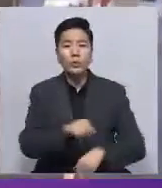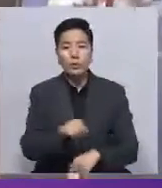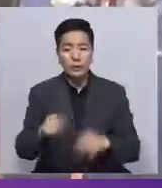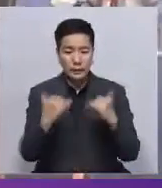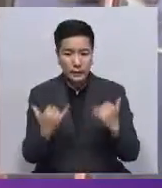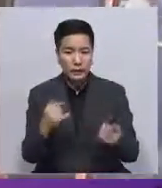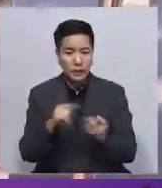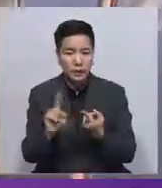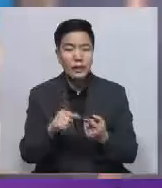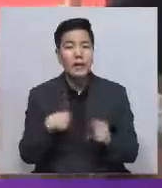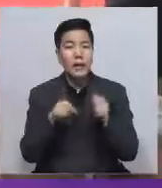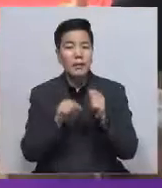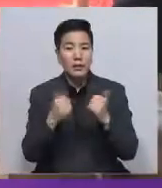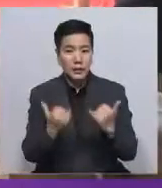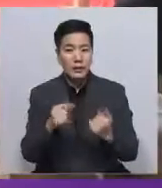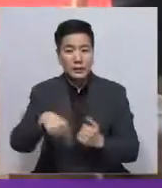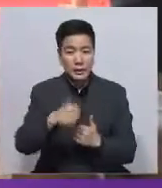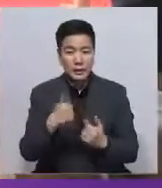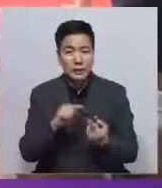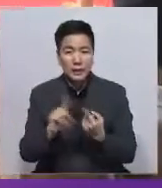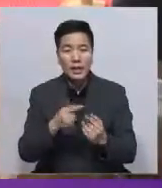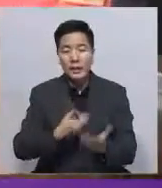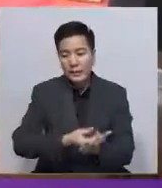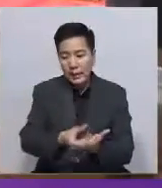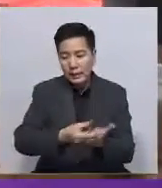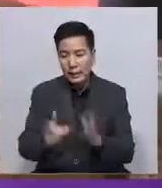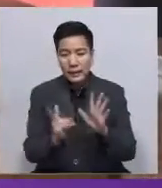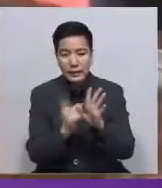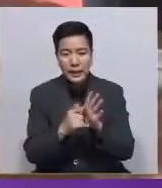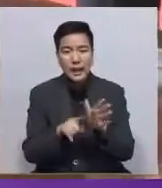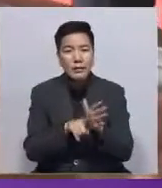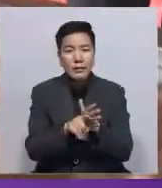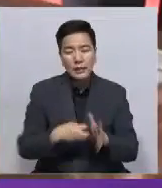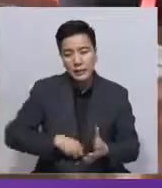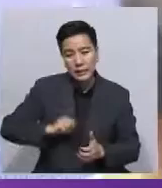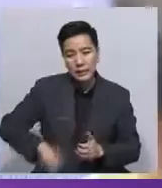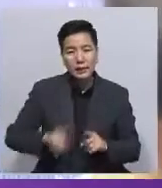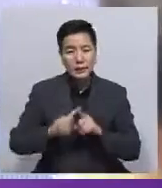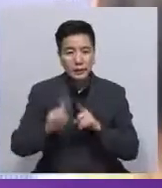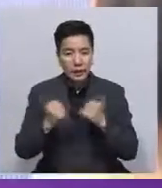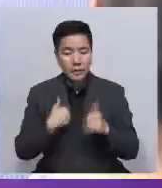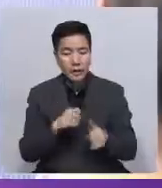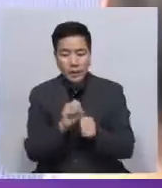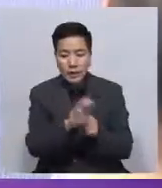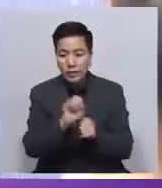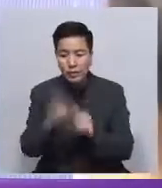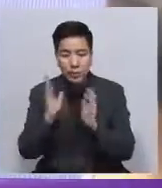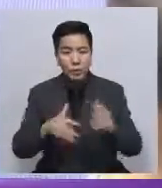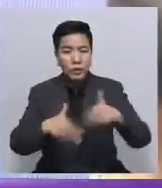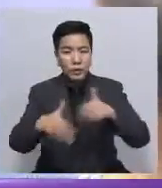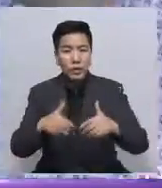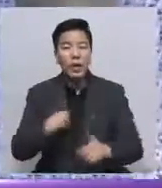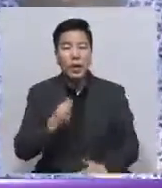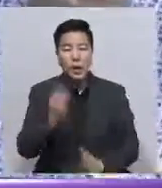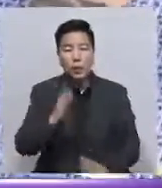ในพื้นที่ตำบลเหล่าทองอำเภอโซ่พิสัยพร้อมทั้งได้แจกเวชภัณฑ์และยาถ่ายพยาธิแล้วก็ให้คำปรึกษากับเจ้าของสัตว์เลี้ยงรว